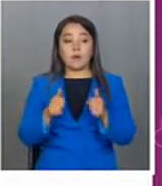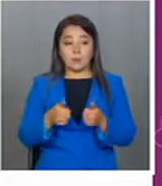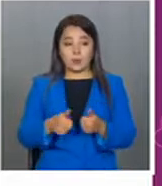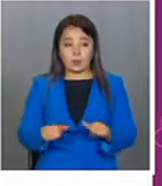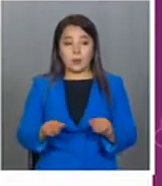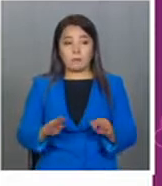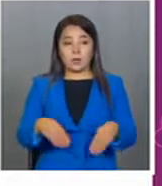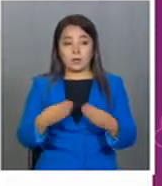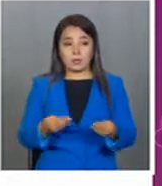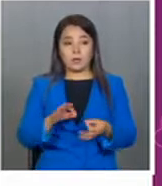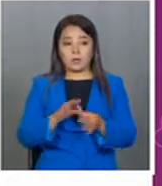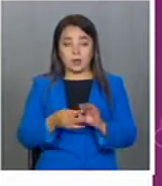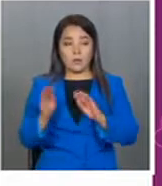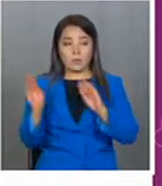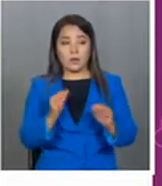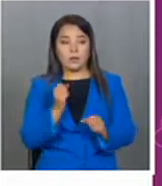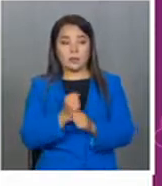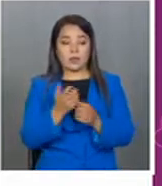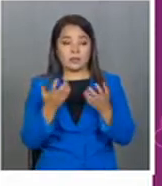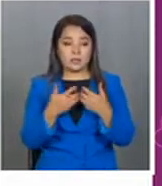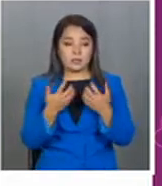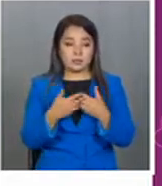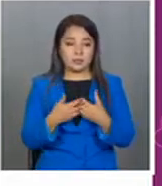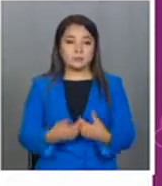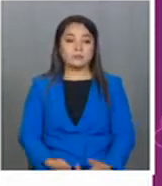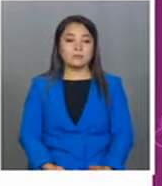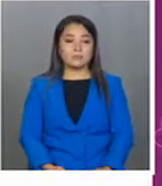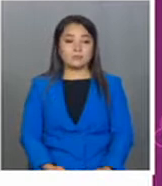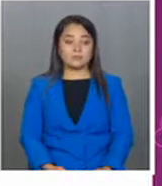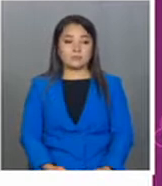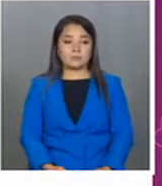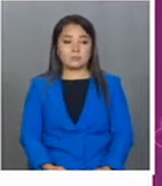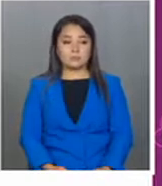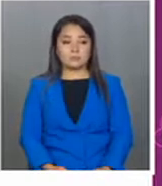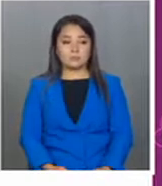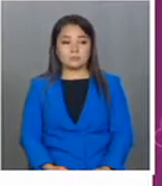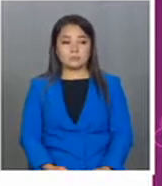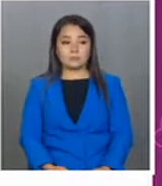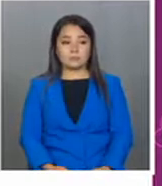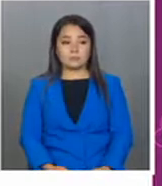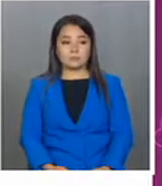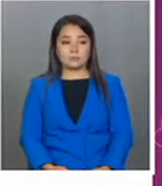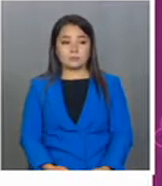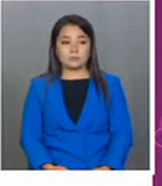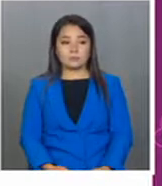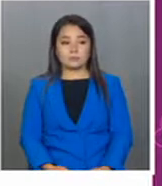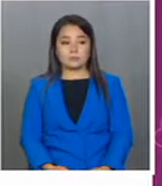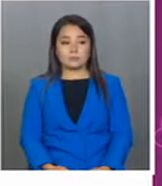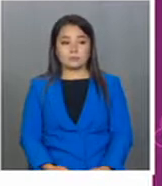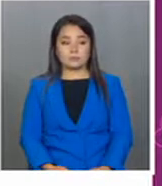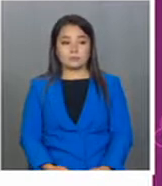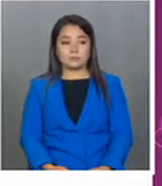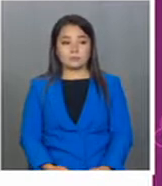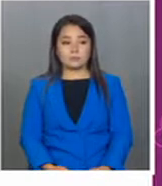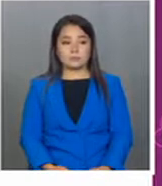берілген радиустың мәні бізде 4 сантиметр, пидің мәні 3.14, сонда 3.14-ті біз 16-ға көбейте отырып,